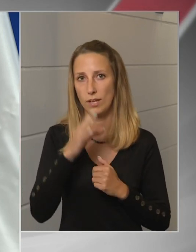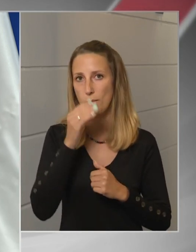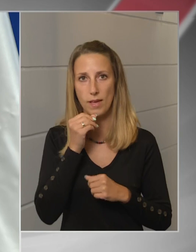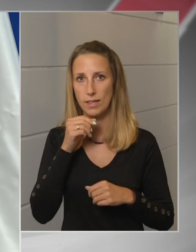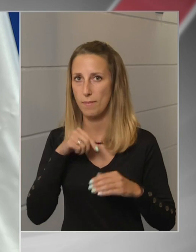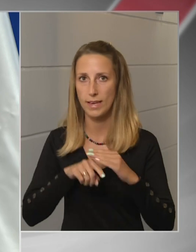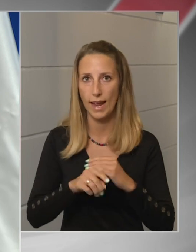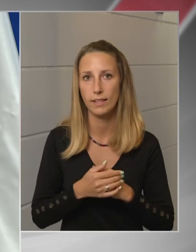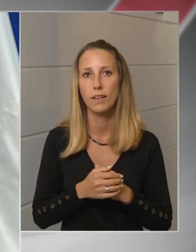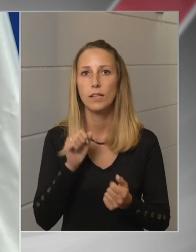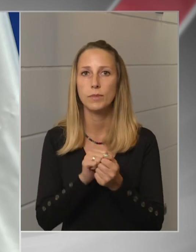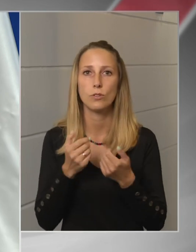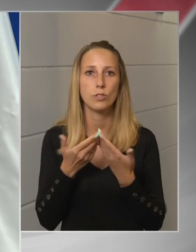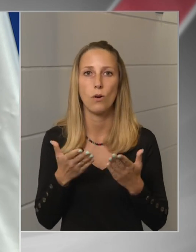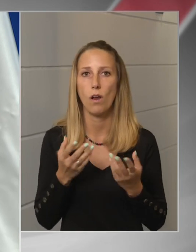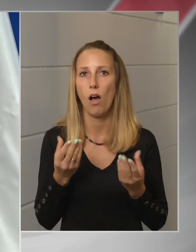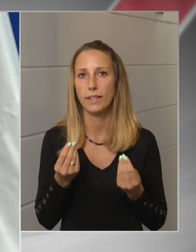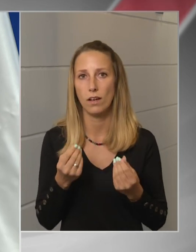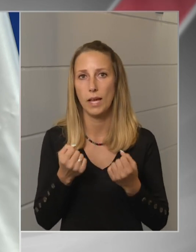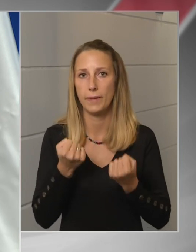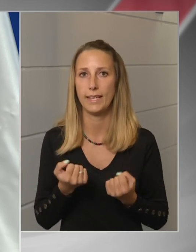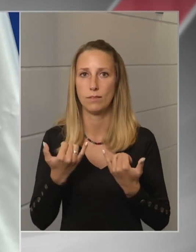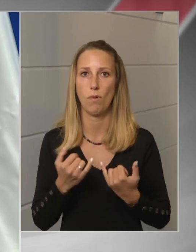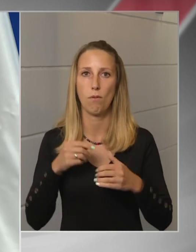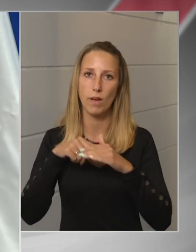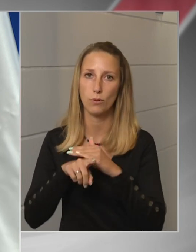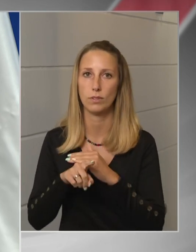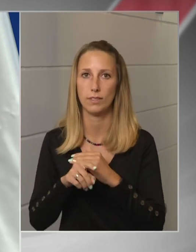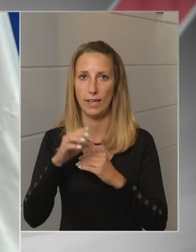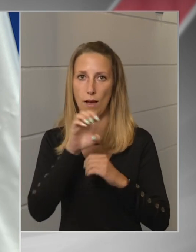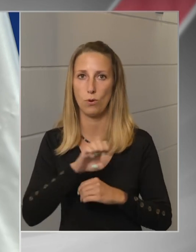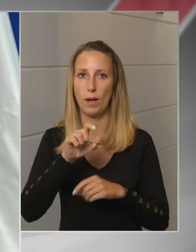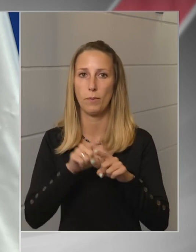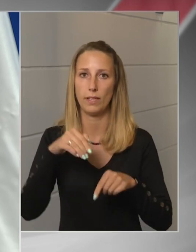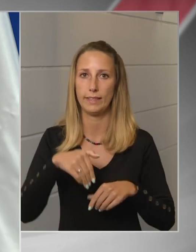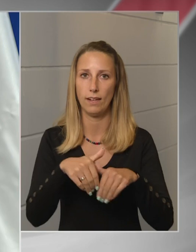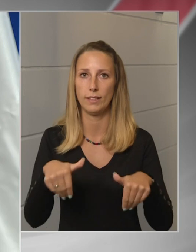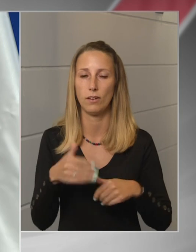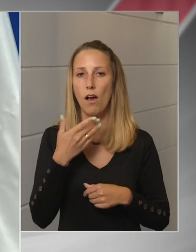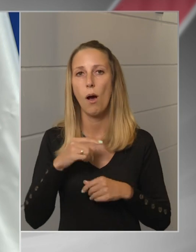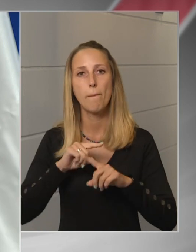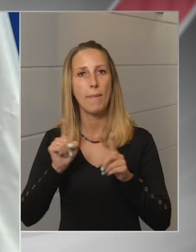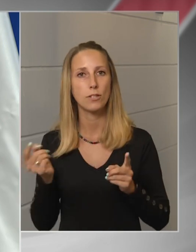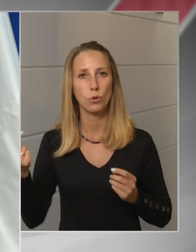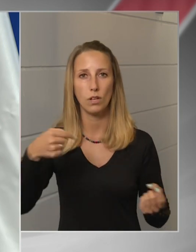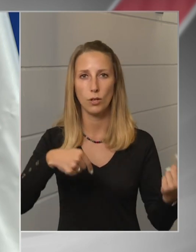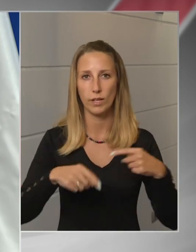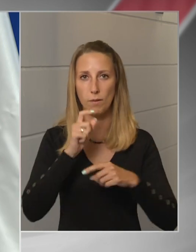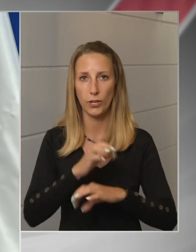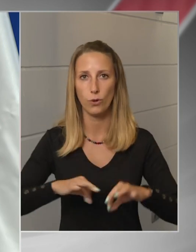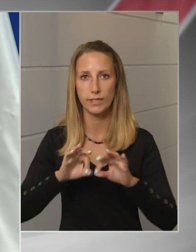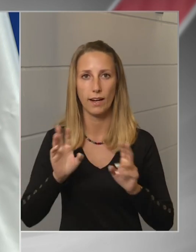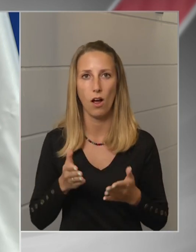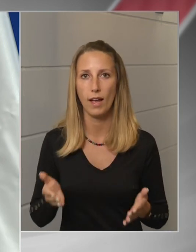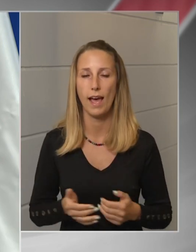de az biztos, hogy sehol annyira nem nehéz bejutni ma Európába, mint a déli határon. Ha máshonnan jönnek Magyarországra, akár